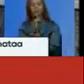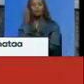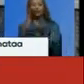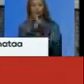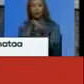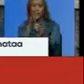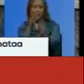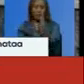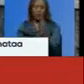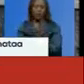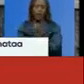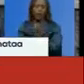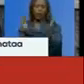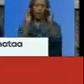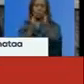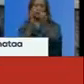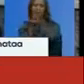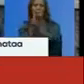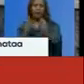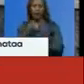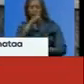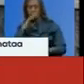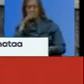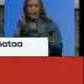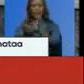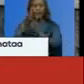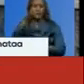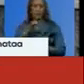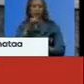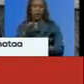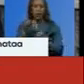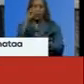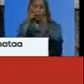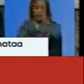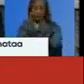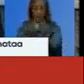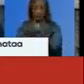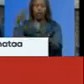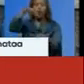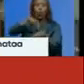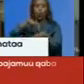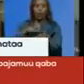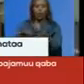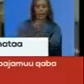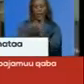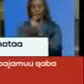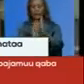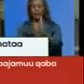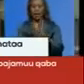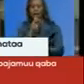የህዝብ ፍላጎት ከፍትህ የተፋታ ደረቅ ህግ ሳይሆን በፍትህ የተቃኘ ለፍትህ የቆመ የህግ ስርዓትን